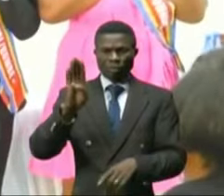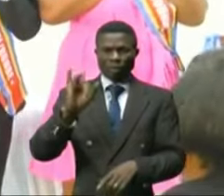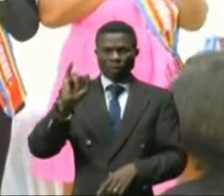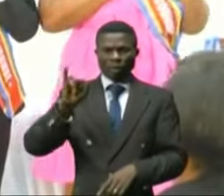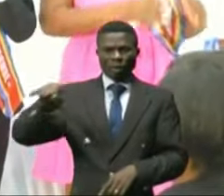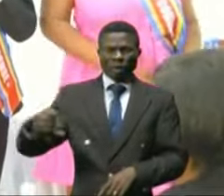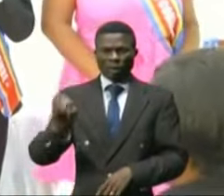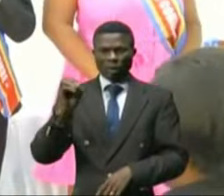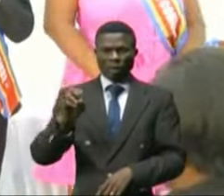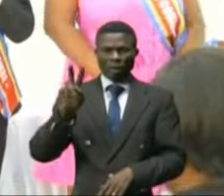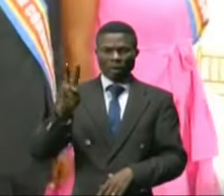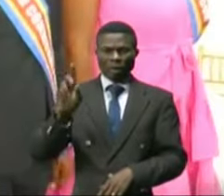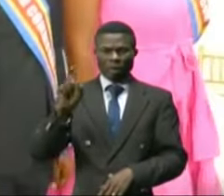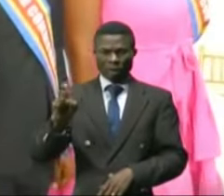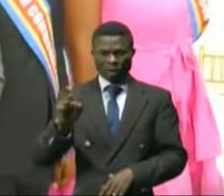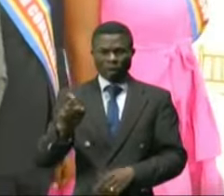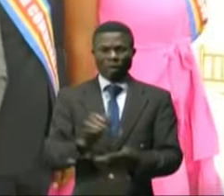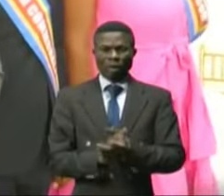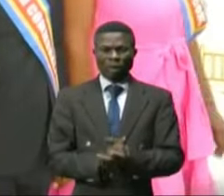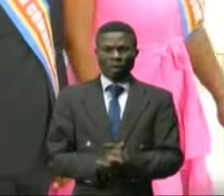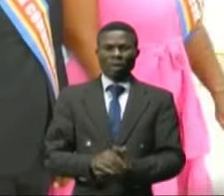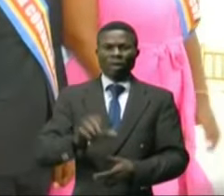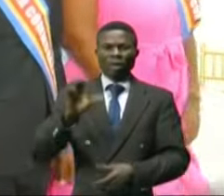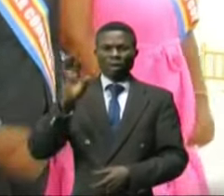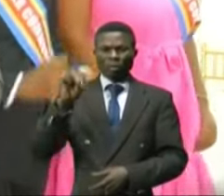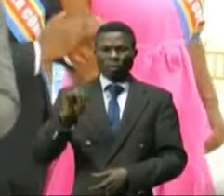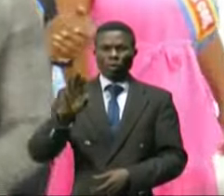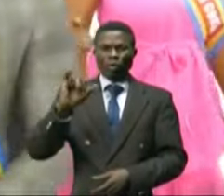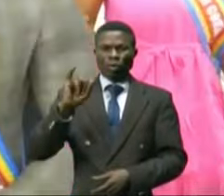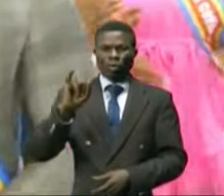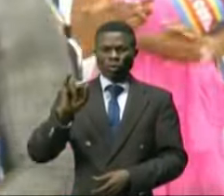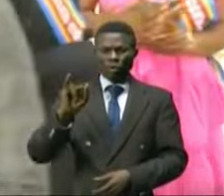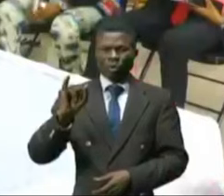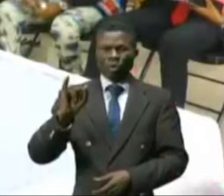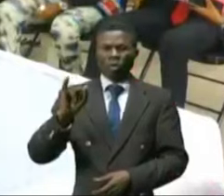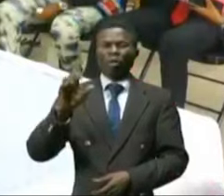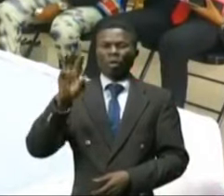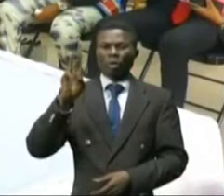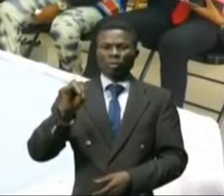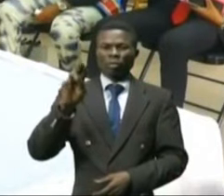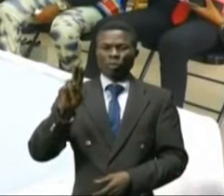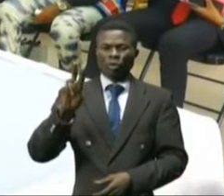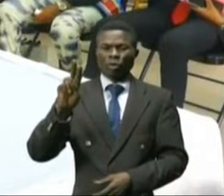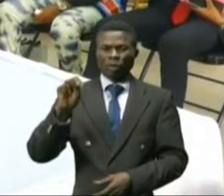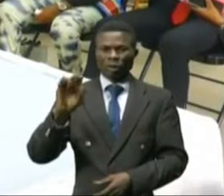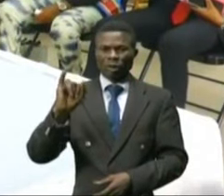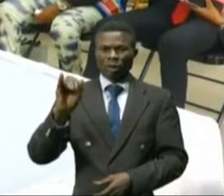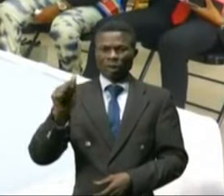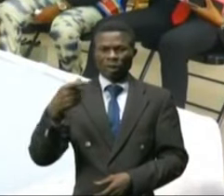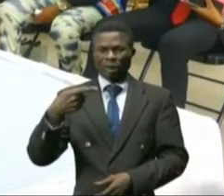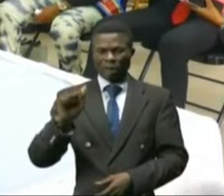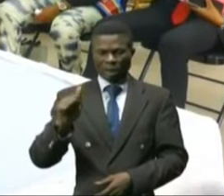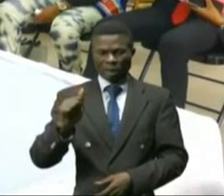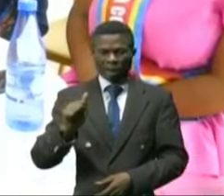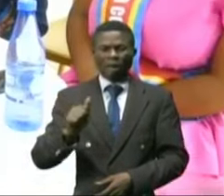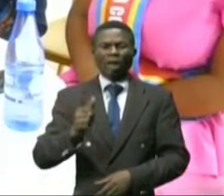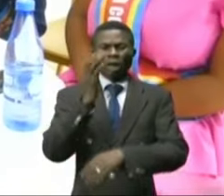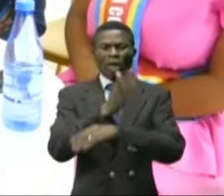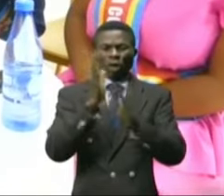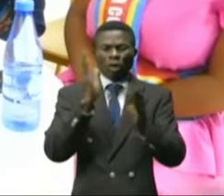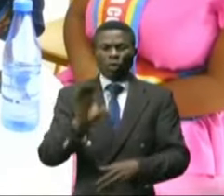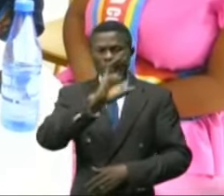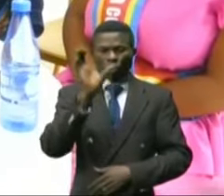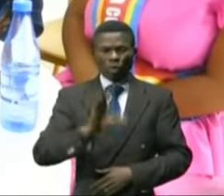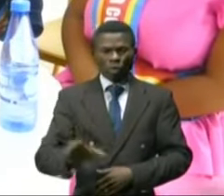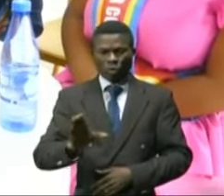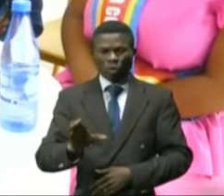Hugues, Ali Louboya, Mounyangi Florent et Kapaya Roli. Cette confirmation en qualité des conseillers communaux a eu